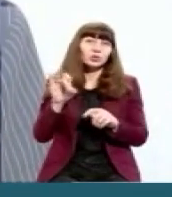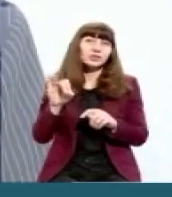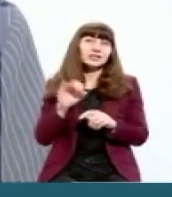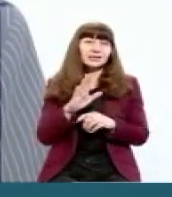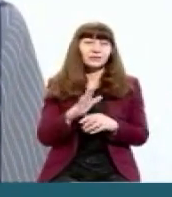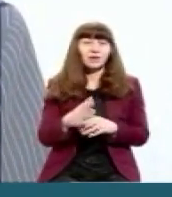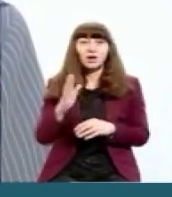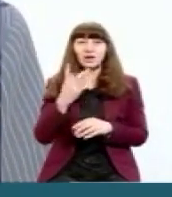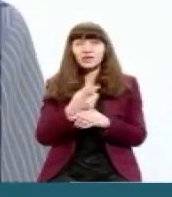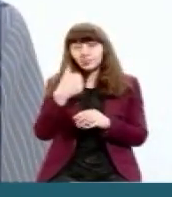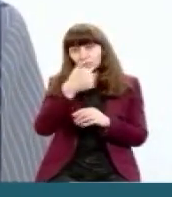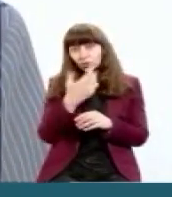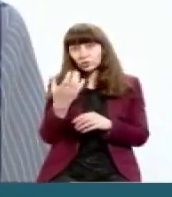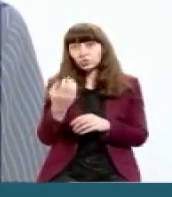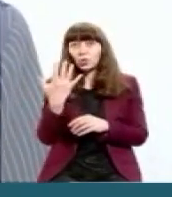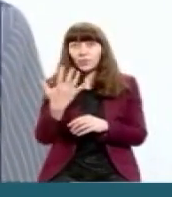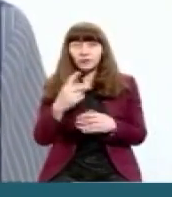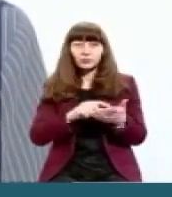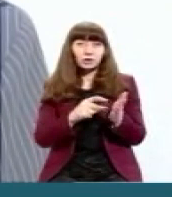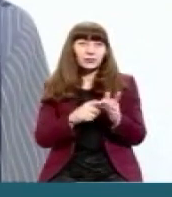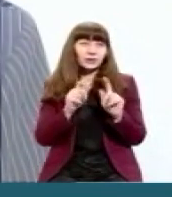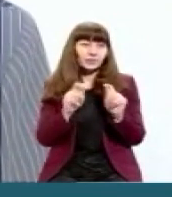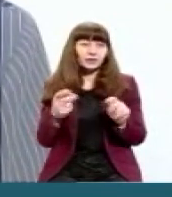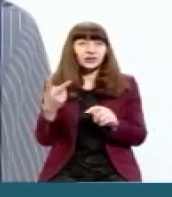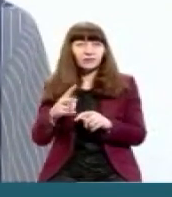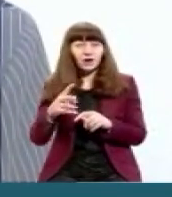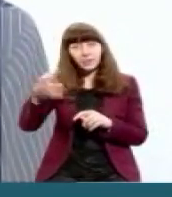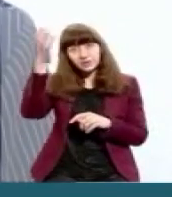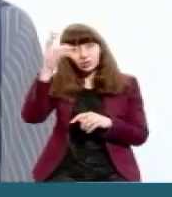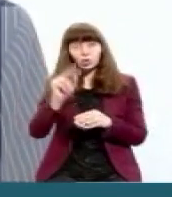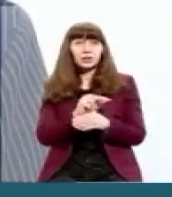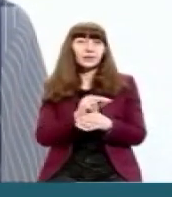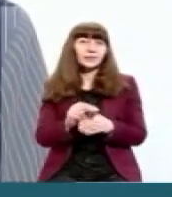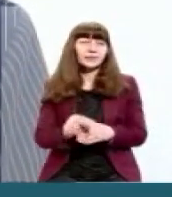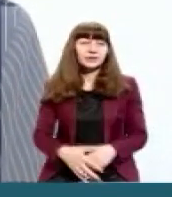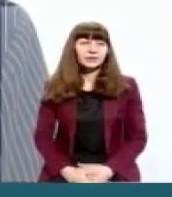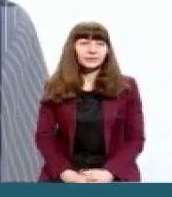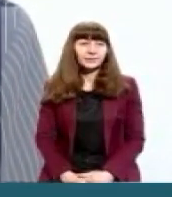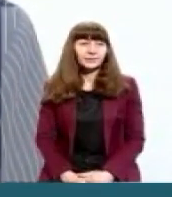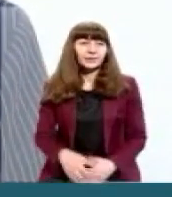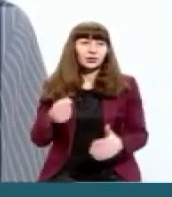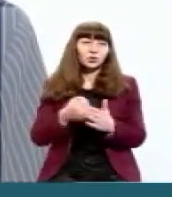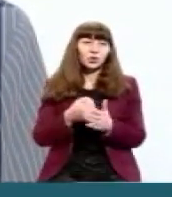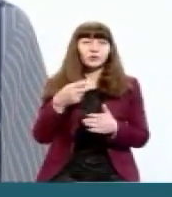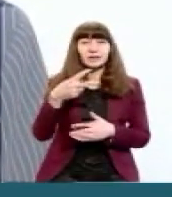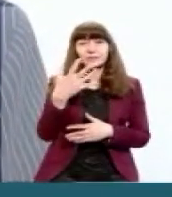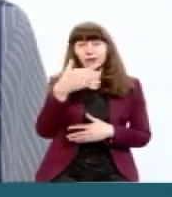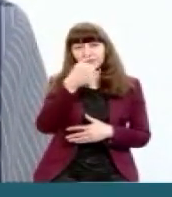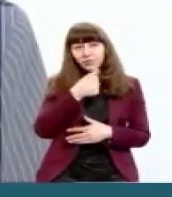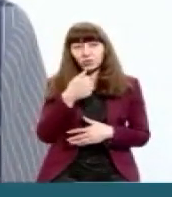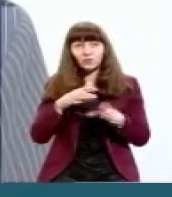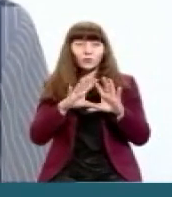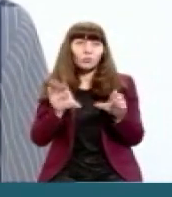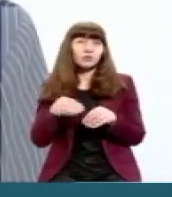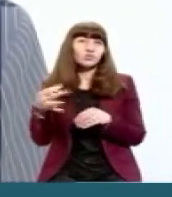будет открыто еще 5 кабинетов поддержки инклюзии и 2 кабинета психолого-педагогической коррекции. Также до 2025 года в